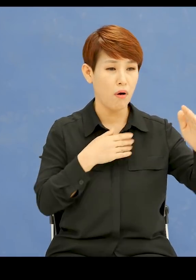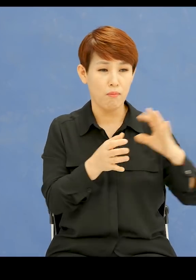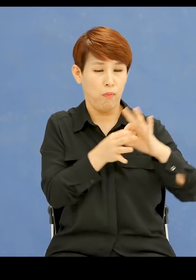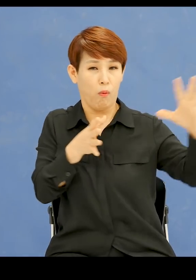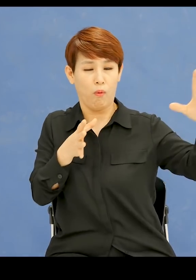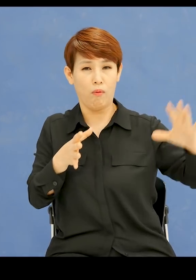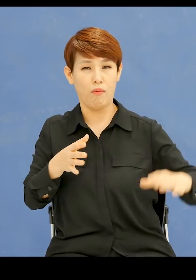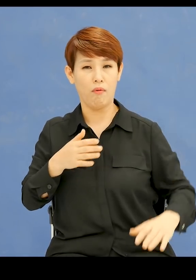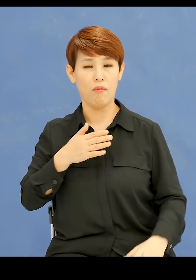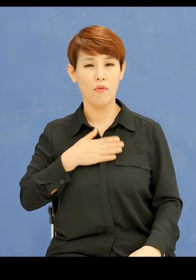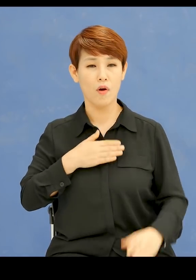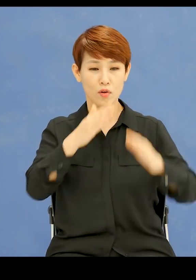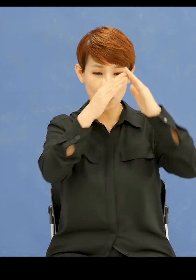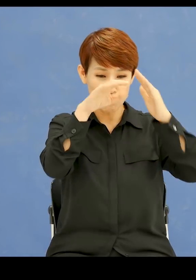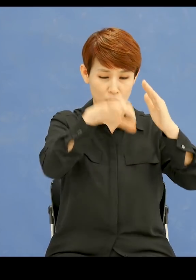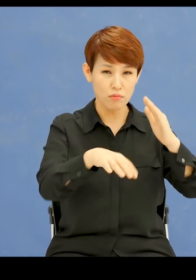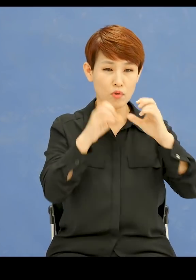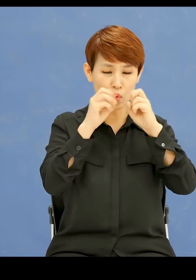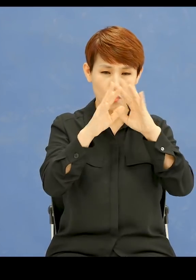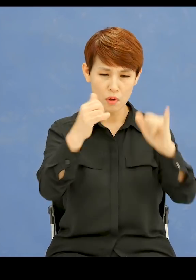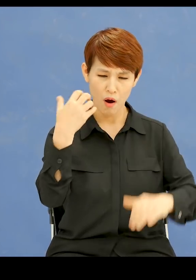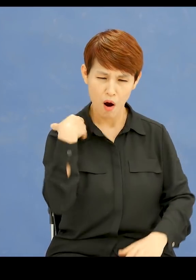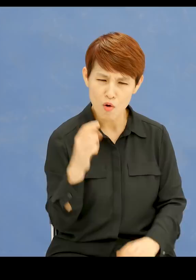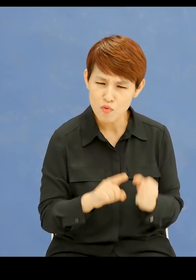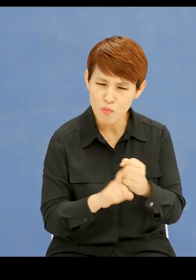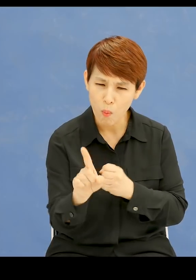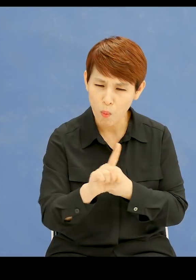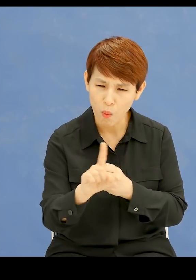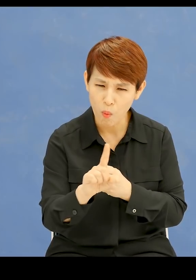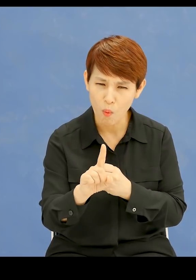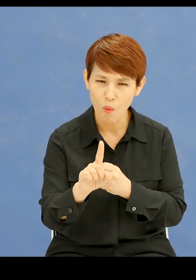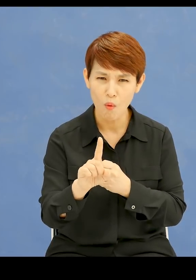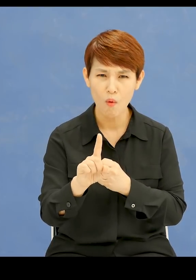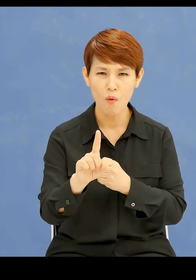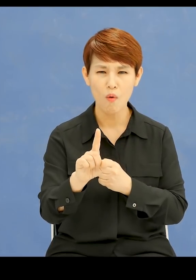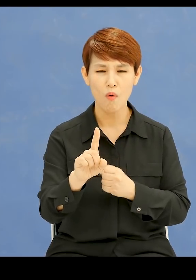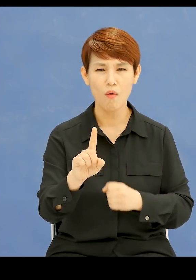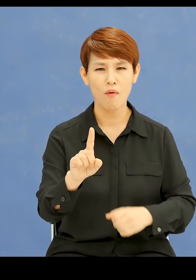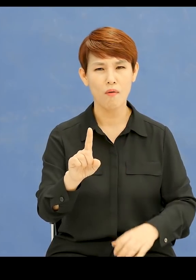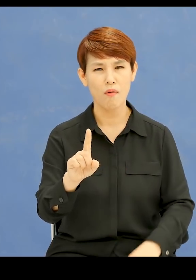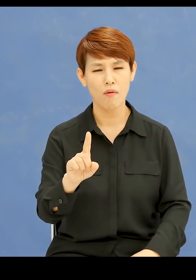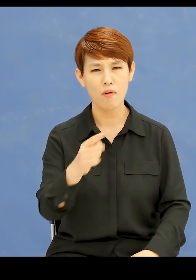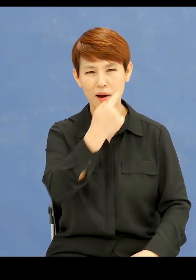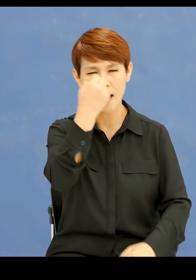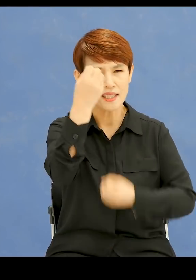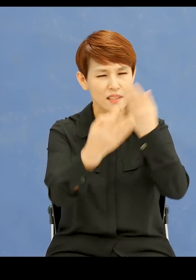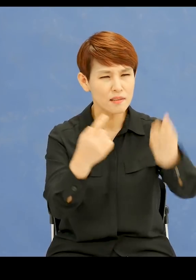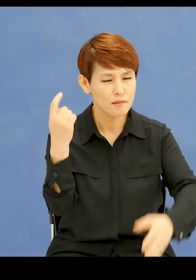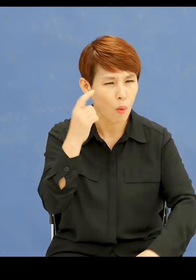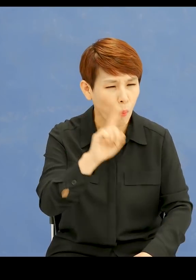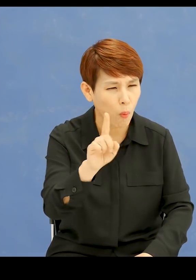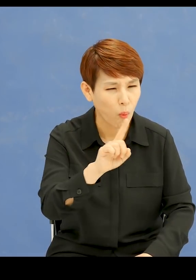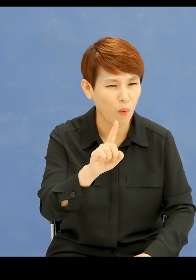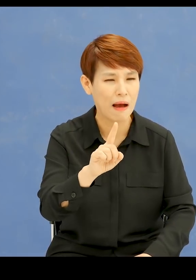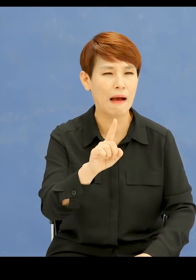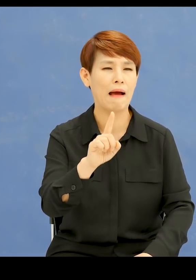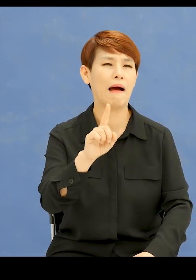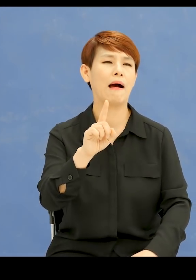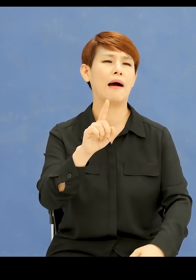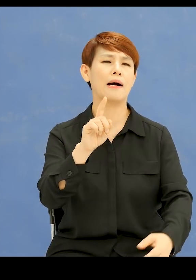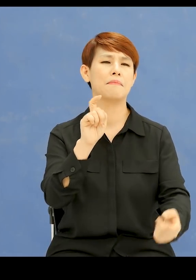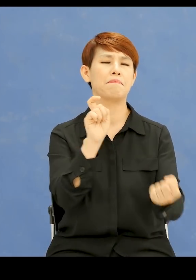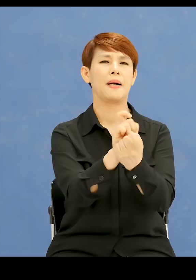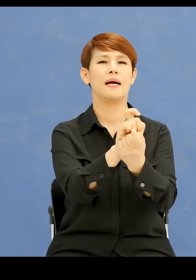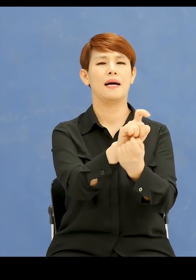이 교회까지 와서 전도사를 하게 됐으며 어떻게 내가 여기까지 와서 또 그런 간증을 듣게 됐을지에 대한